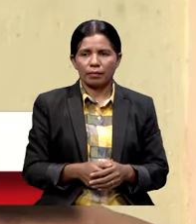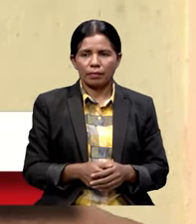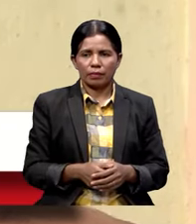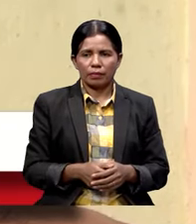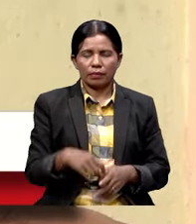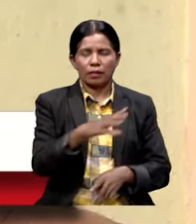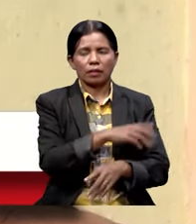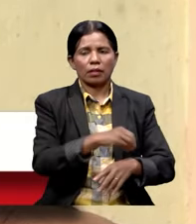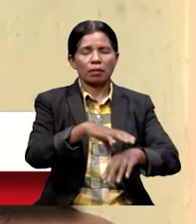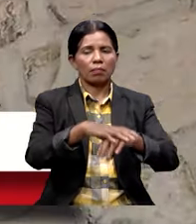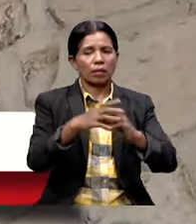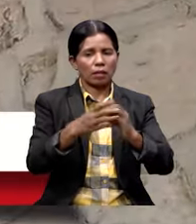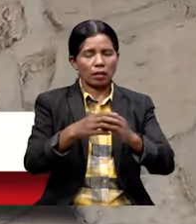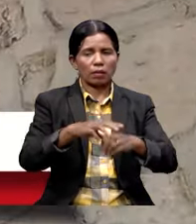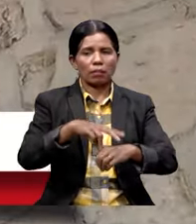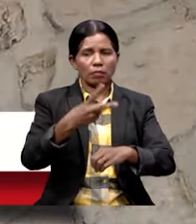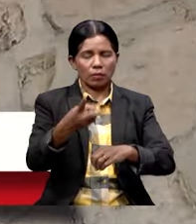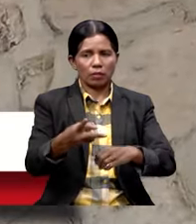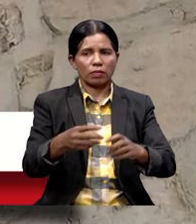Raimono, e